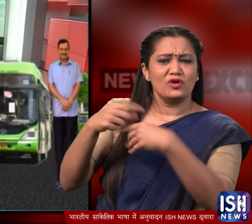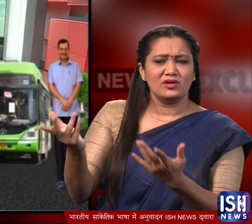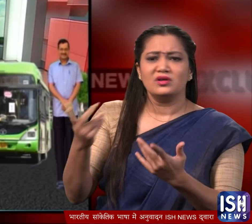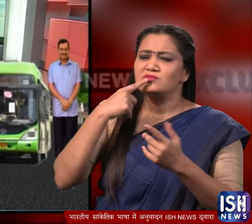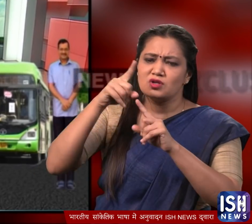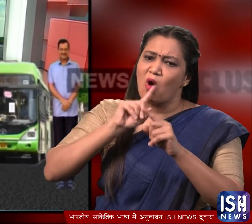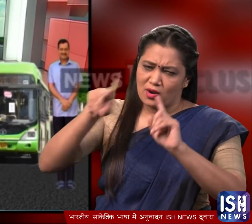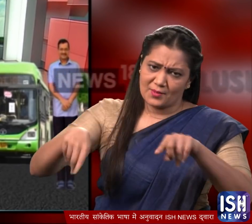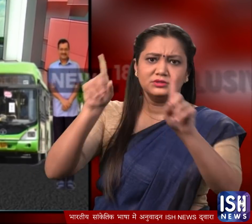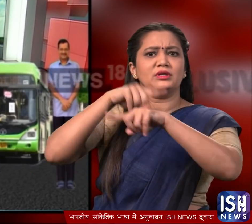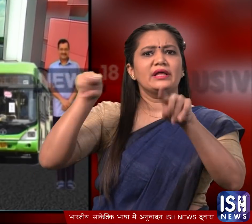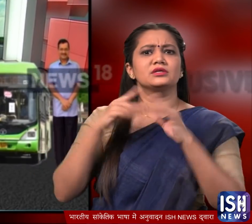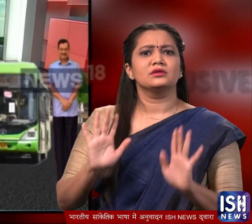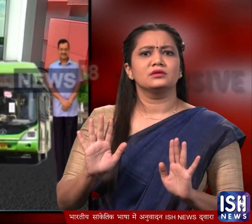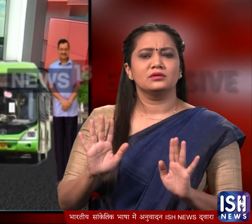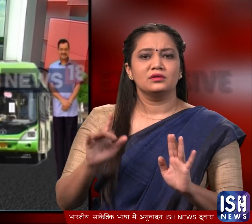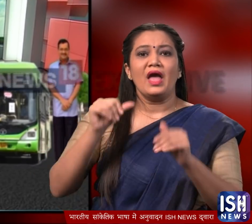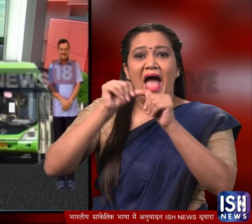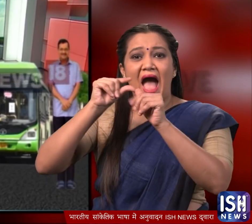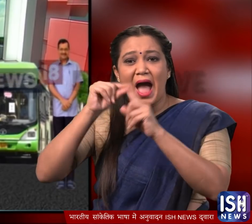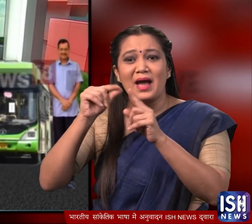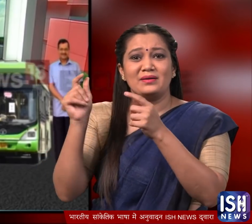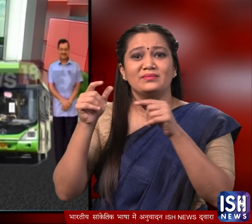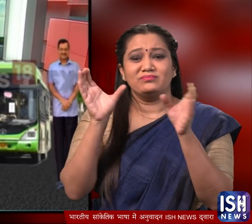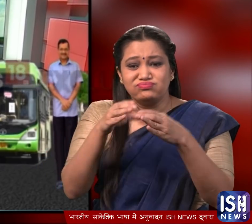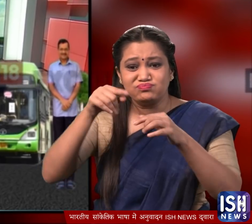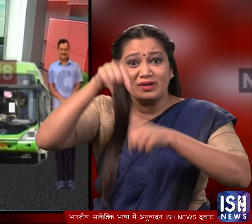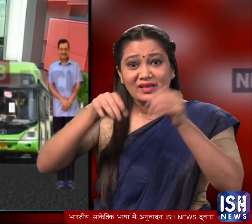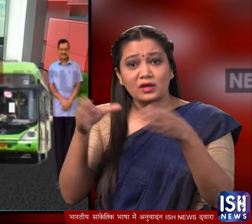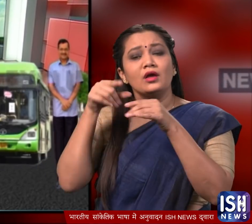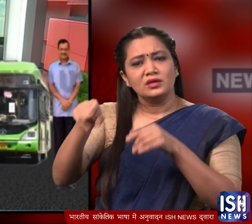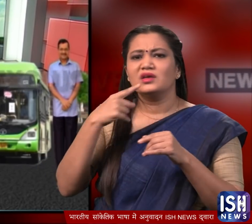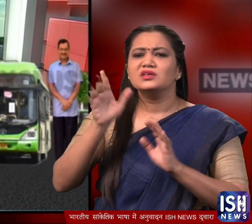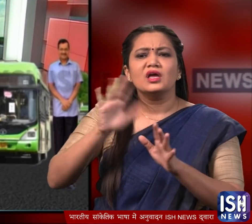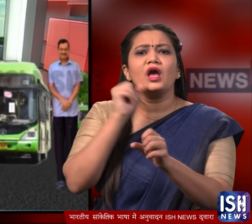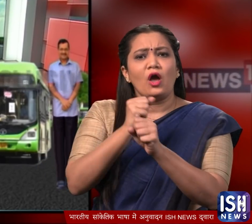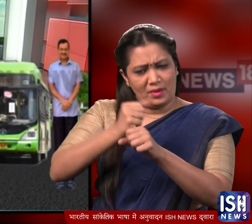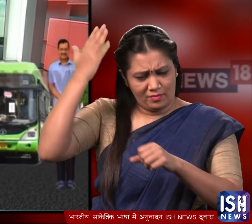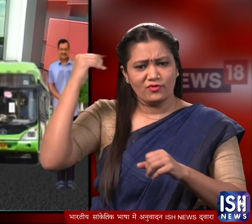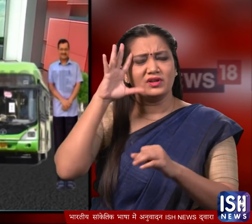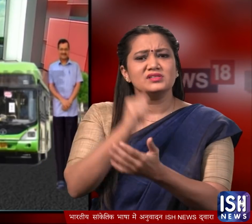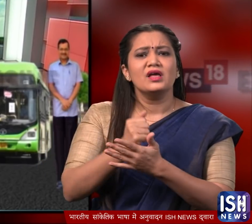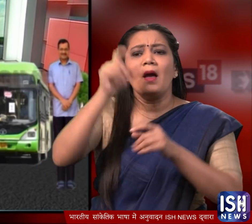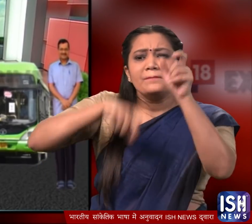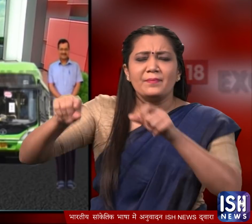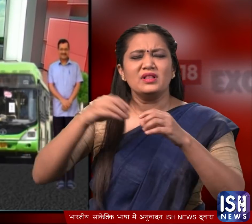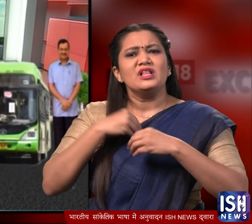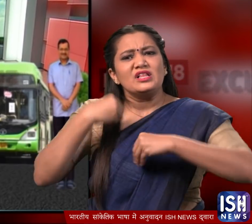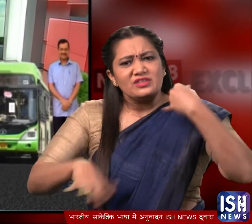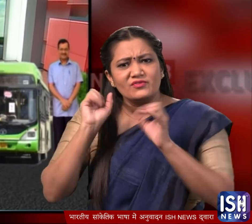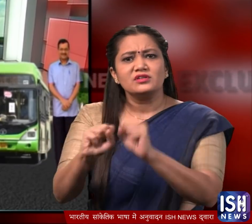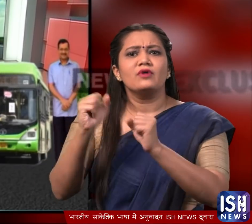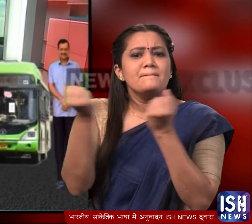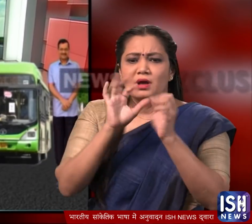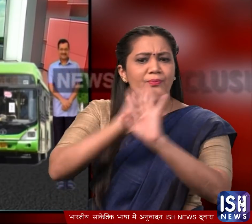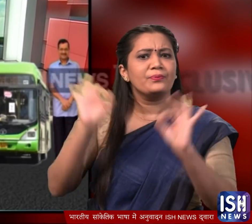और फैसला वापस लेने की मांग की, जबकि आम आदमी पार्टी की तरफ से ये दलील दी गई कि सरकार ने ये फैसला आम जनता को हो